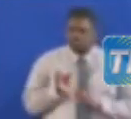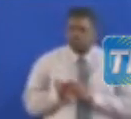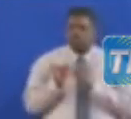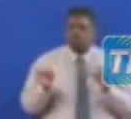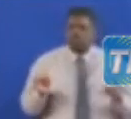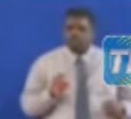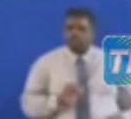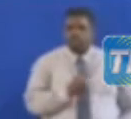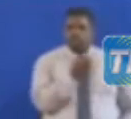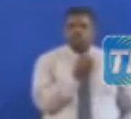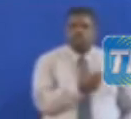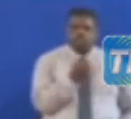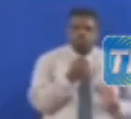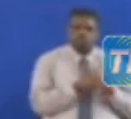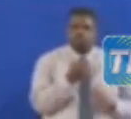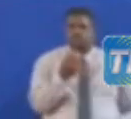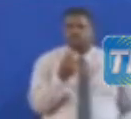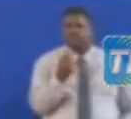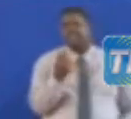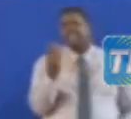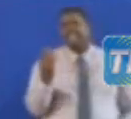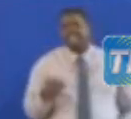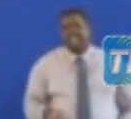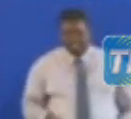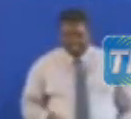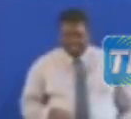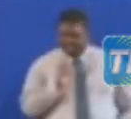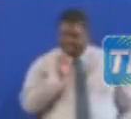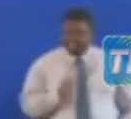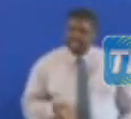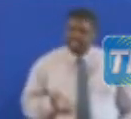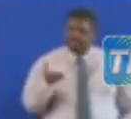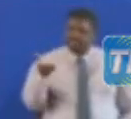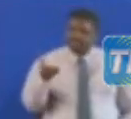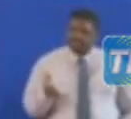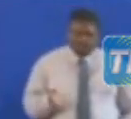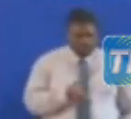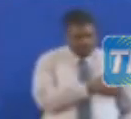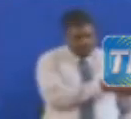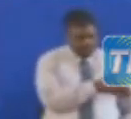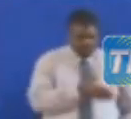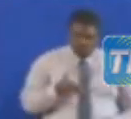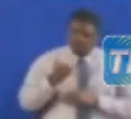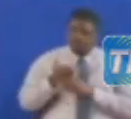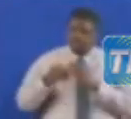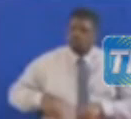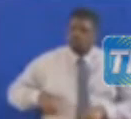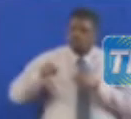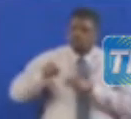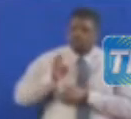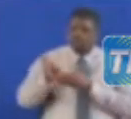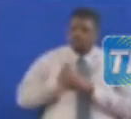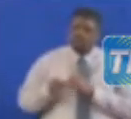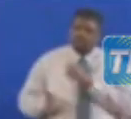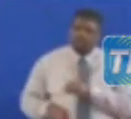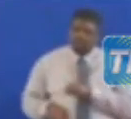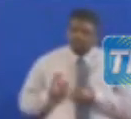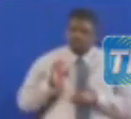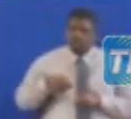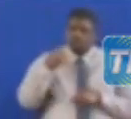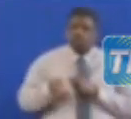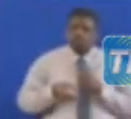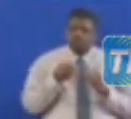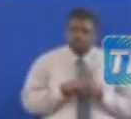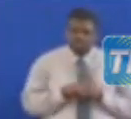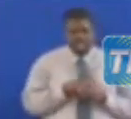tumewatengea shilingi bilioni 3.24. Mheshimiwa Spika, kwa upande wa majengo ya utawala ya halmashauri, kwa mwaka ujao wa